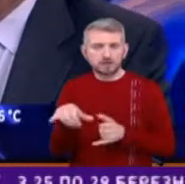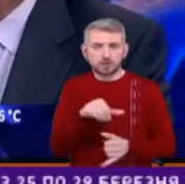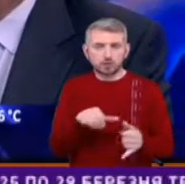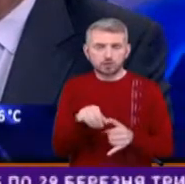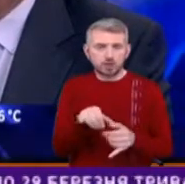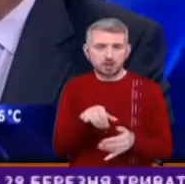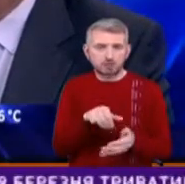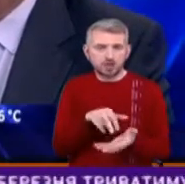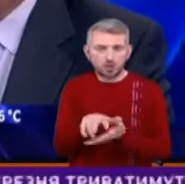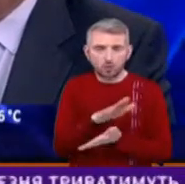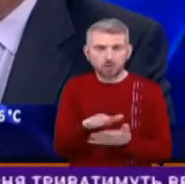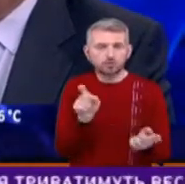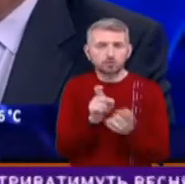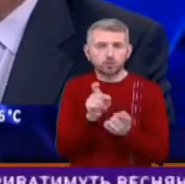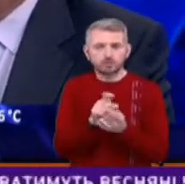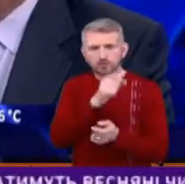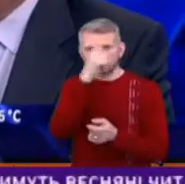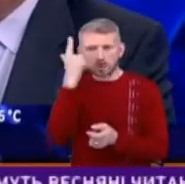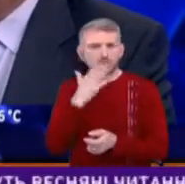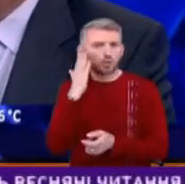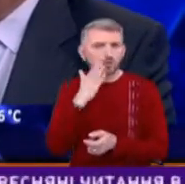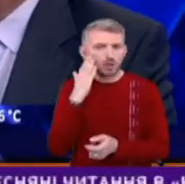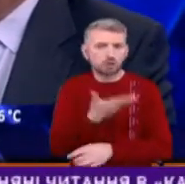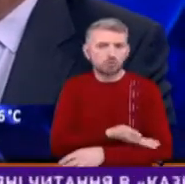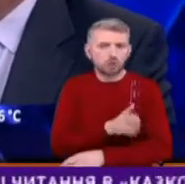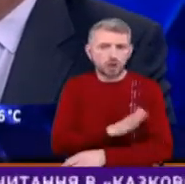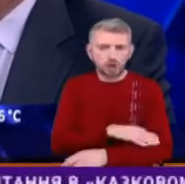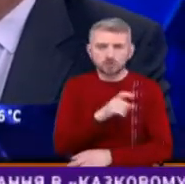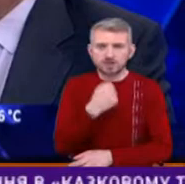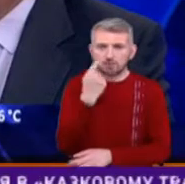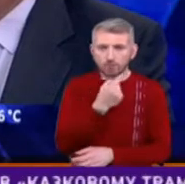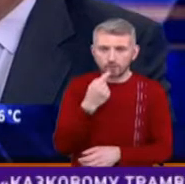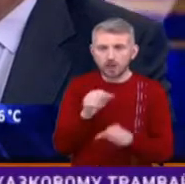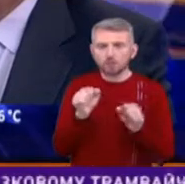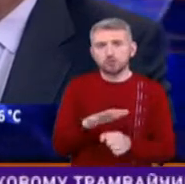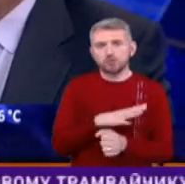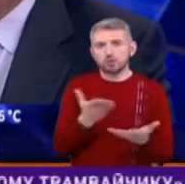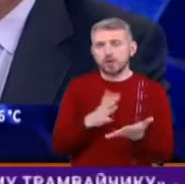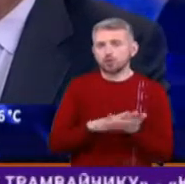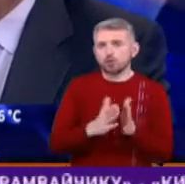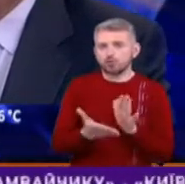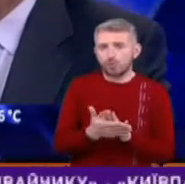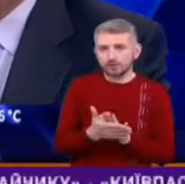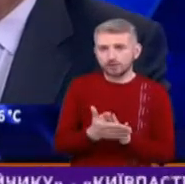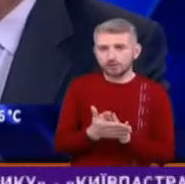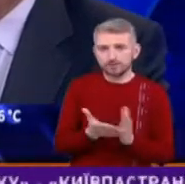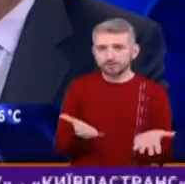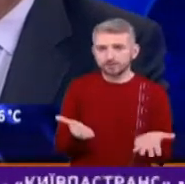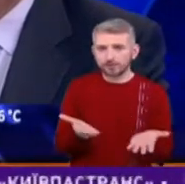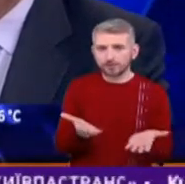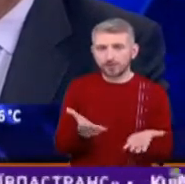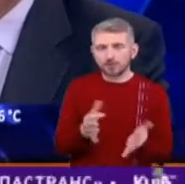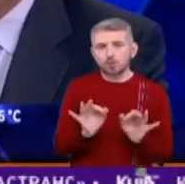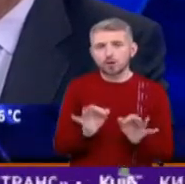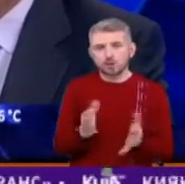ходимо. Сорімося з чехами, з румунами, з поляками за мову. А можна було якось домовитись, ну, по-любому, ну, по